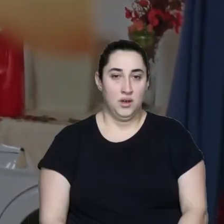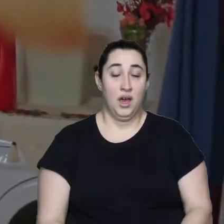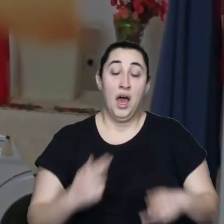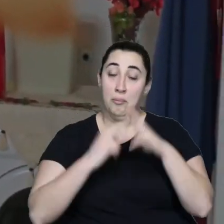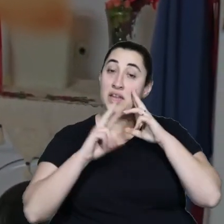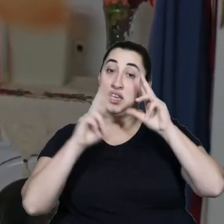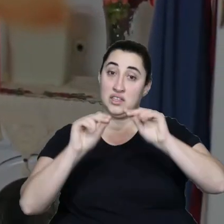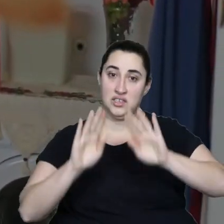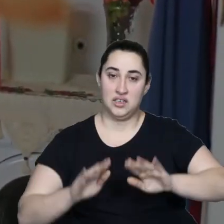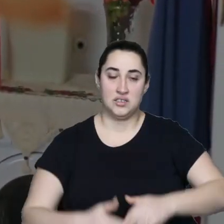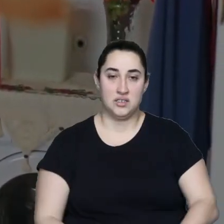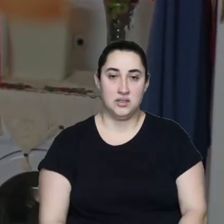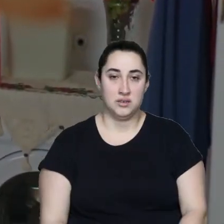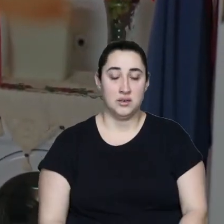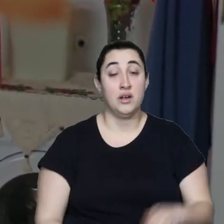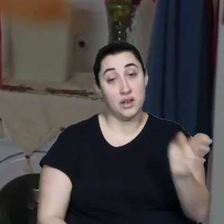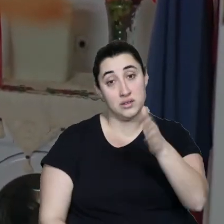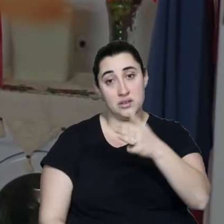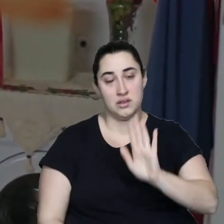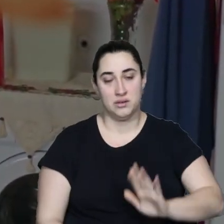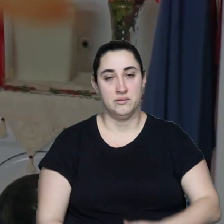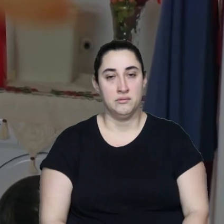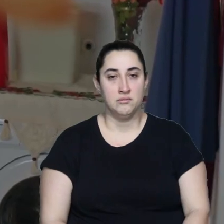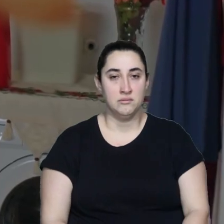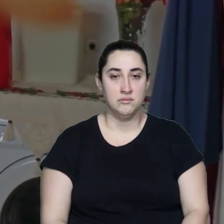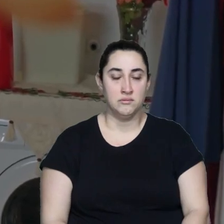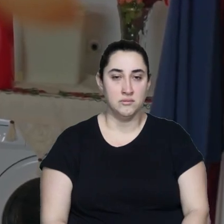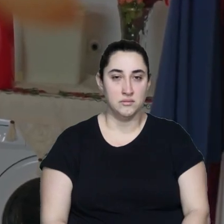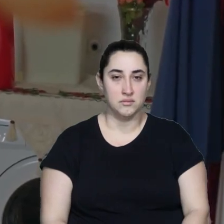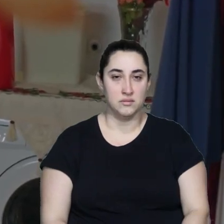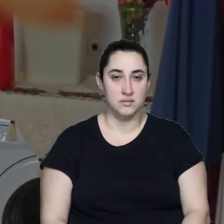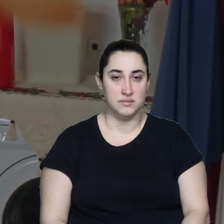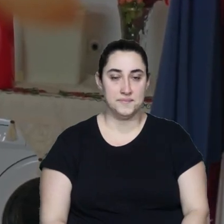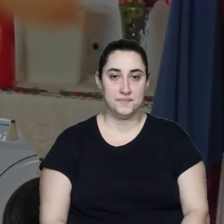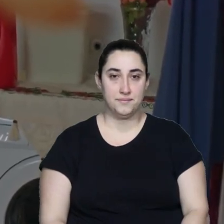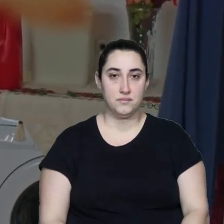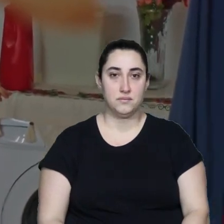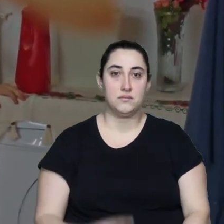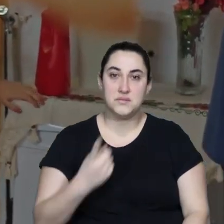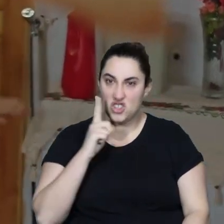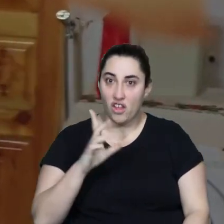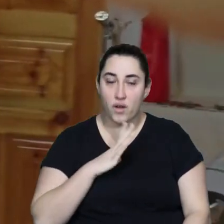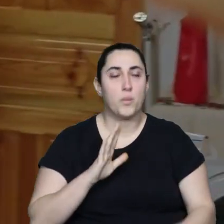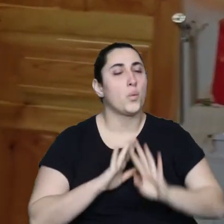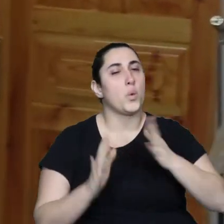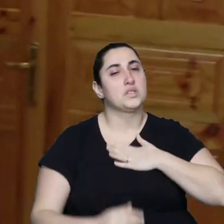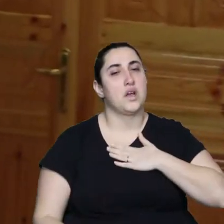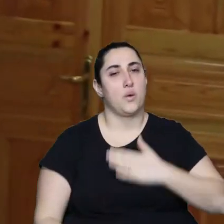Hemen yatırıyoruz seni baba. Yat yat yat. Heh. Bir şeye ihtiyacın var mı baba? Yok sağ